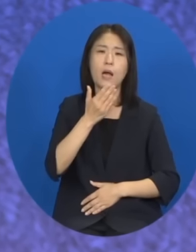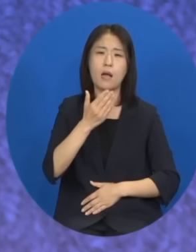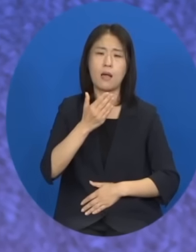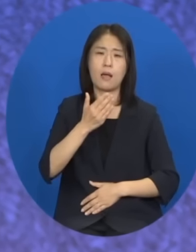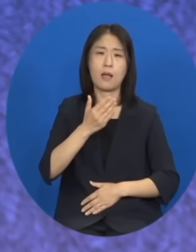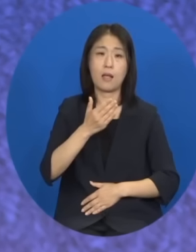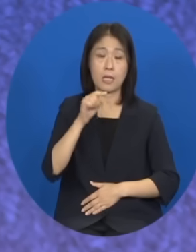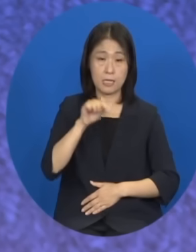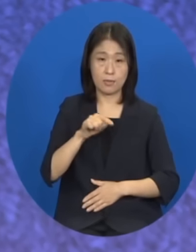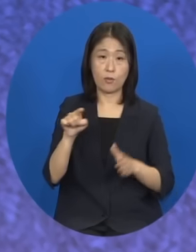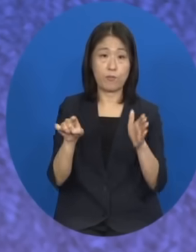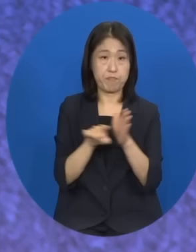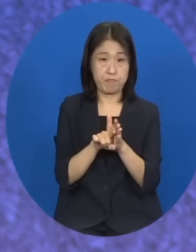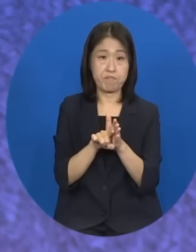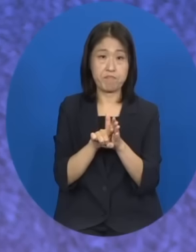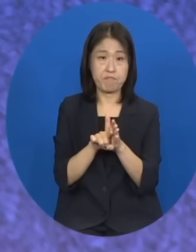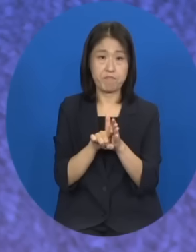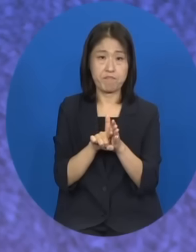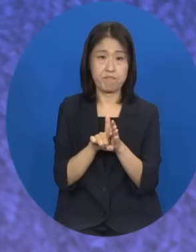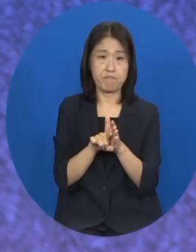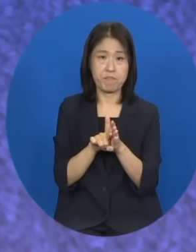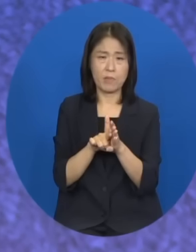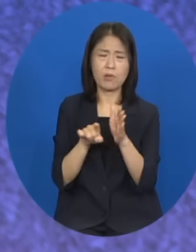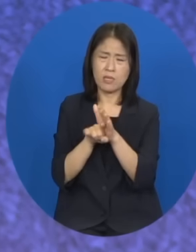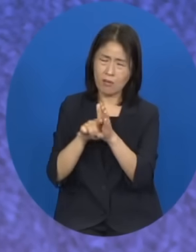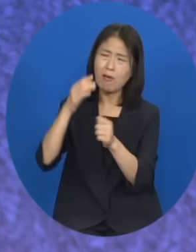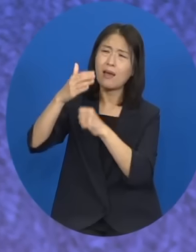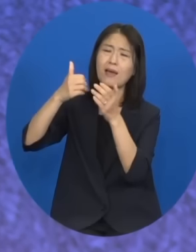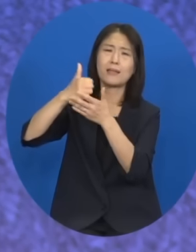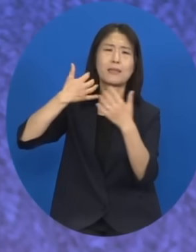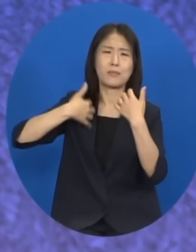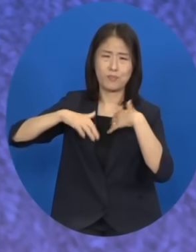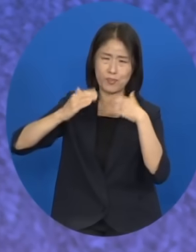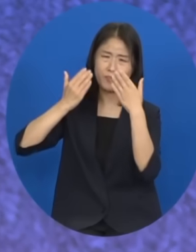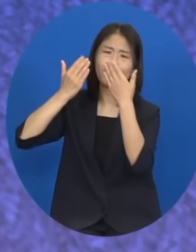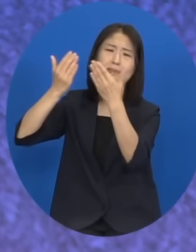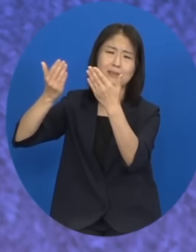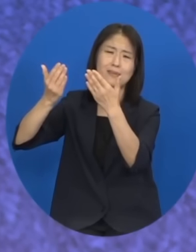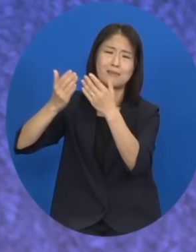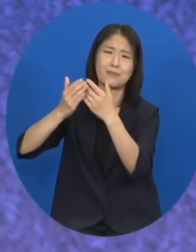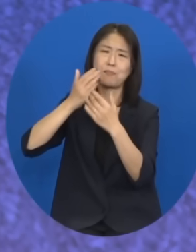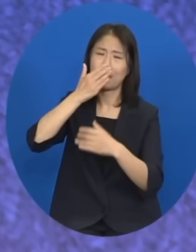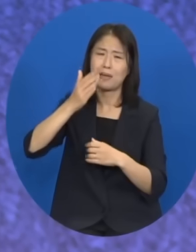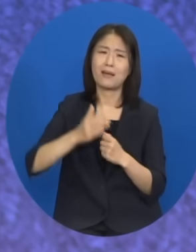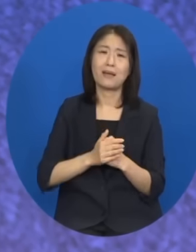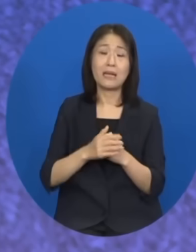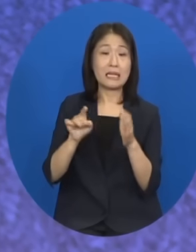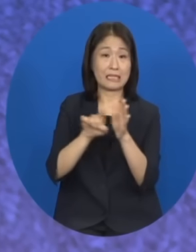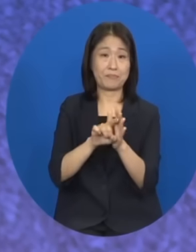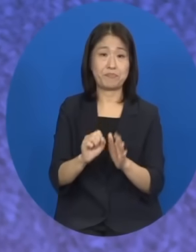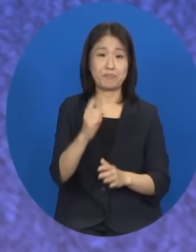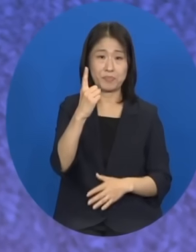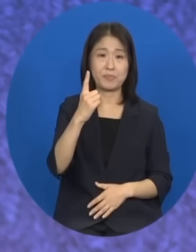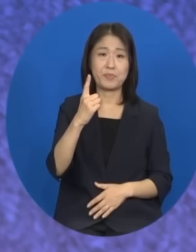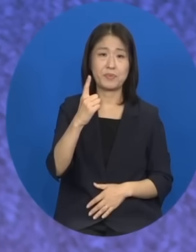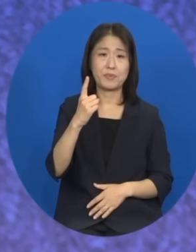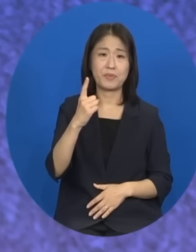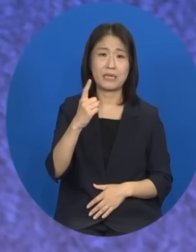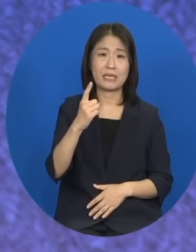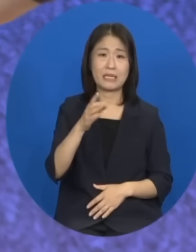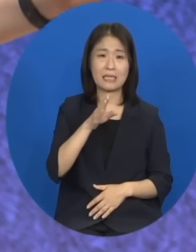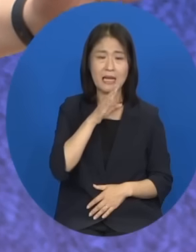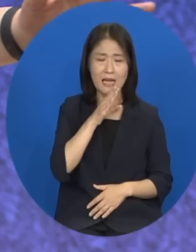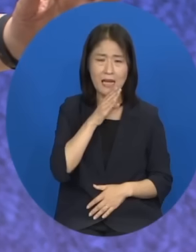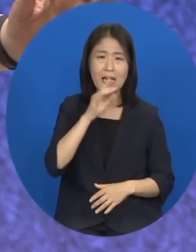그걸 믿는 것이 얼마나 하나님을 기쁘시게 하냐 말이에요. 그리고 그 믿음 때문에 실제로 제 삶이